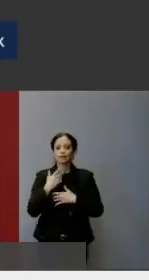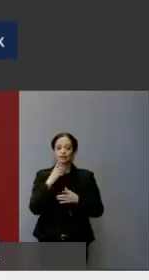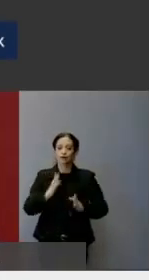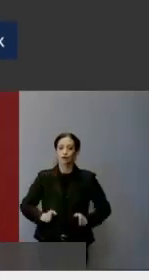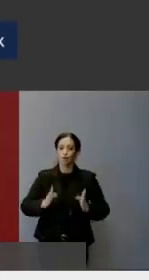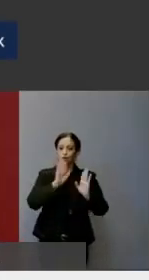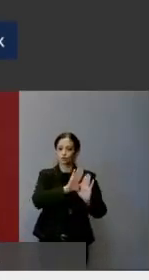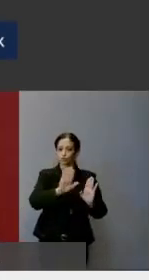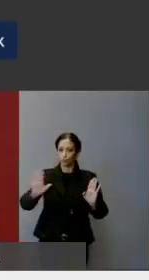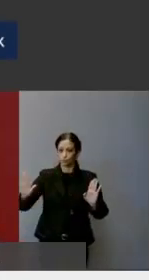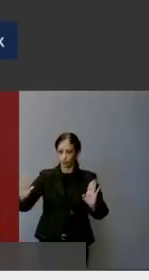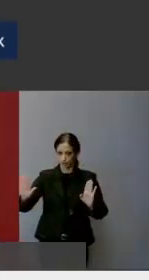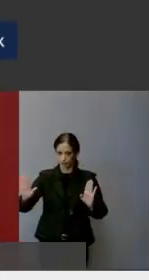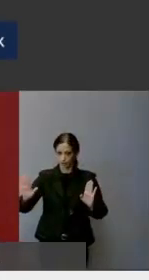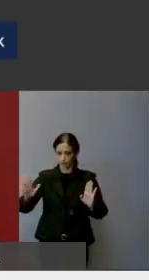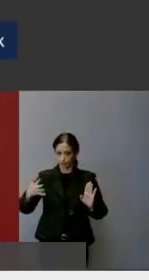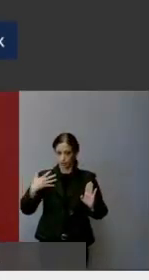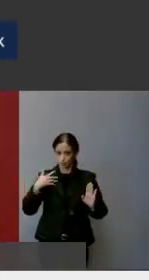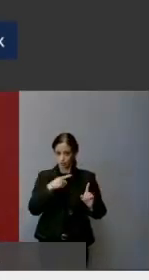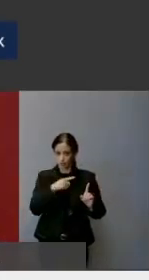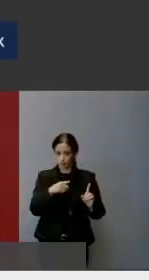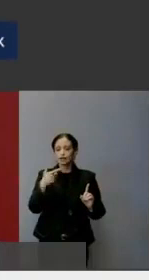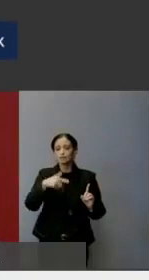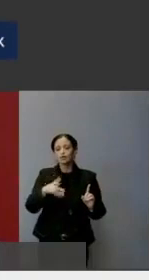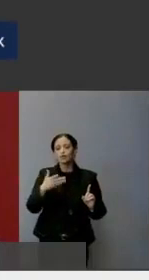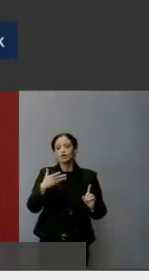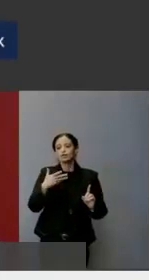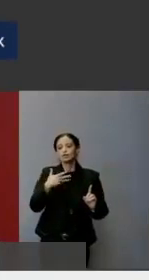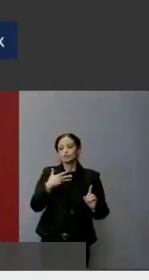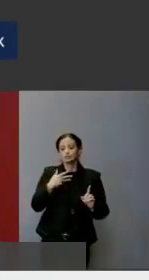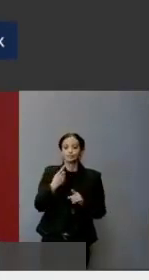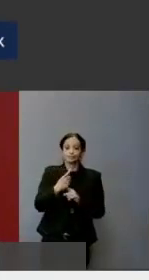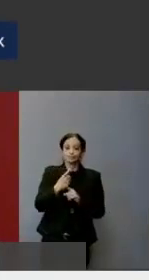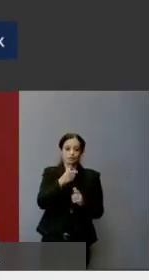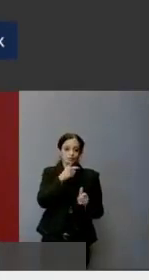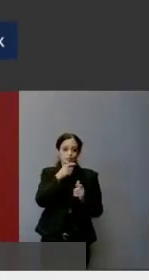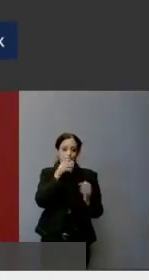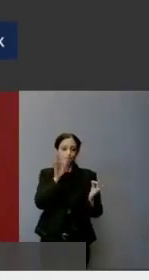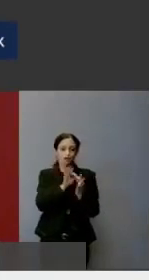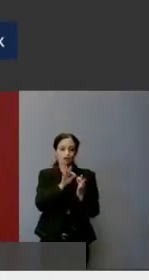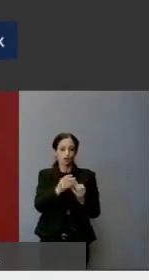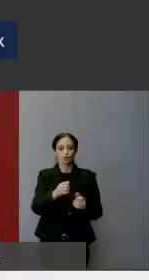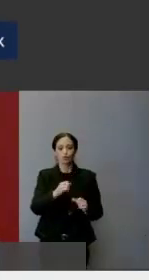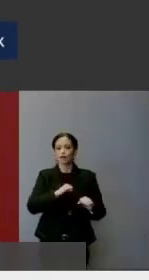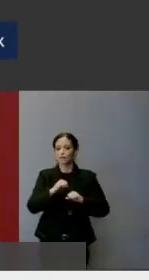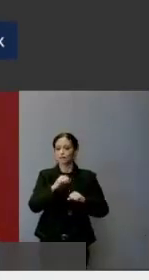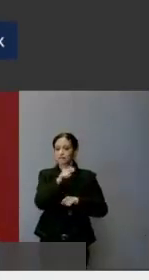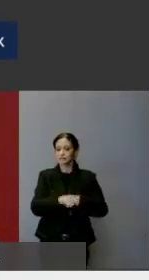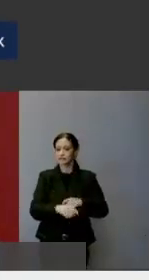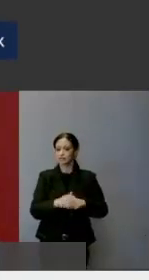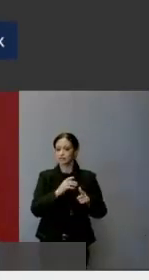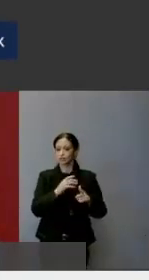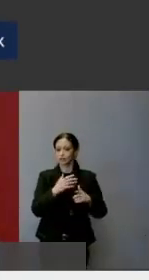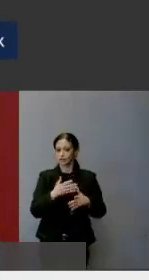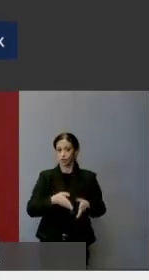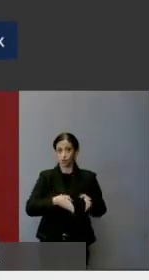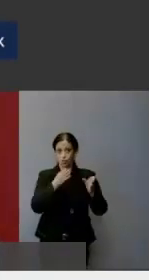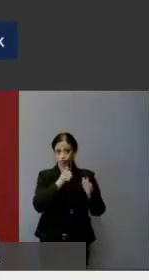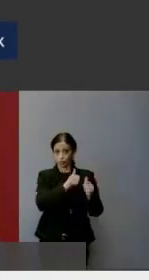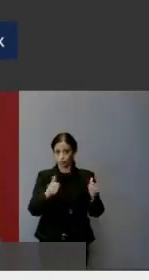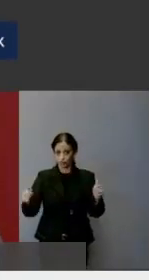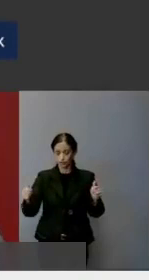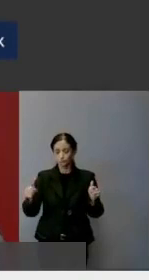con gli amministratori di condominio per quanto riguarda il tema dell'illuminazione pubblica come sa